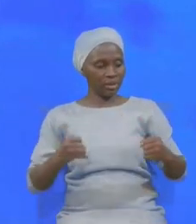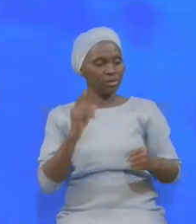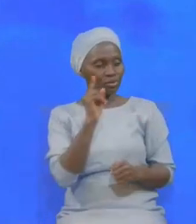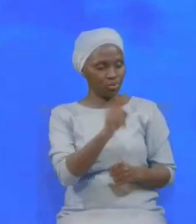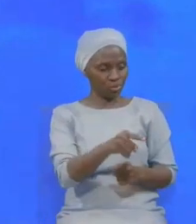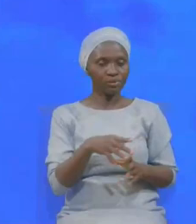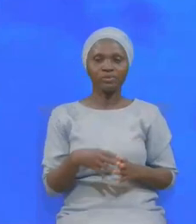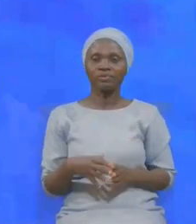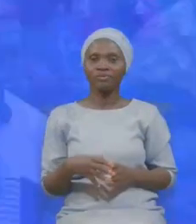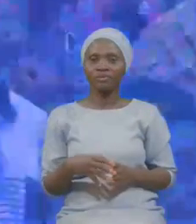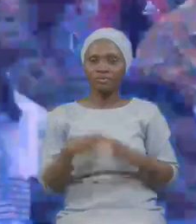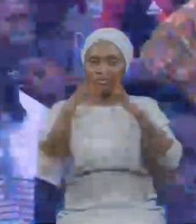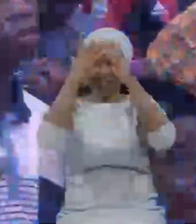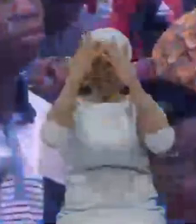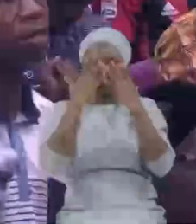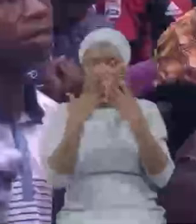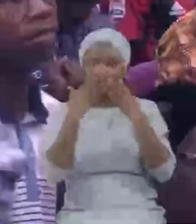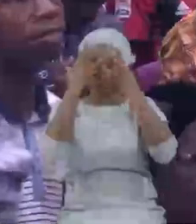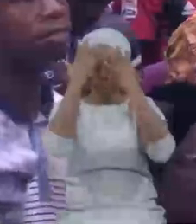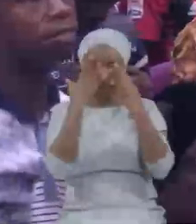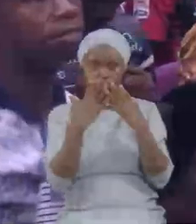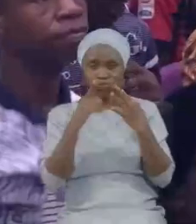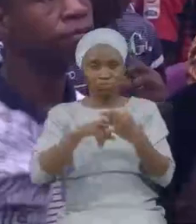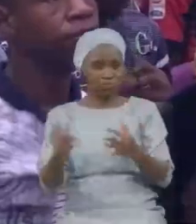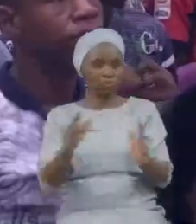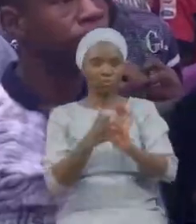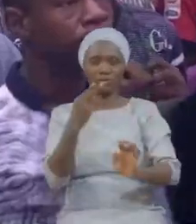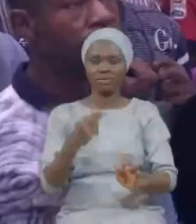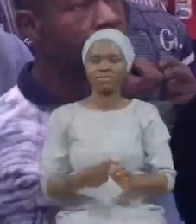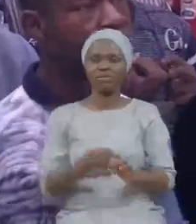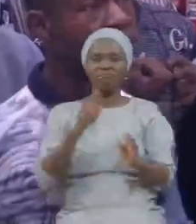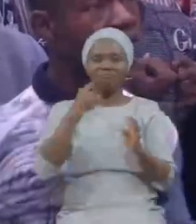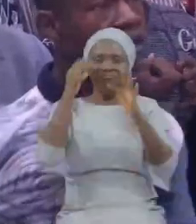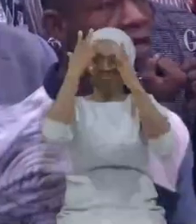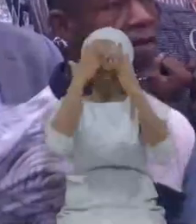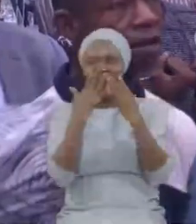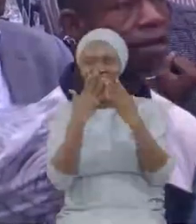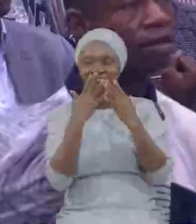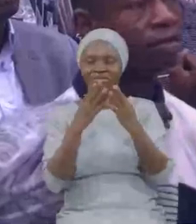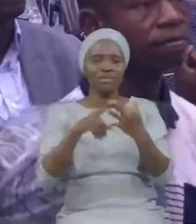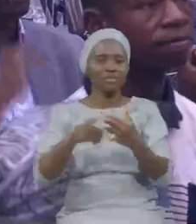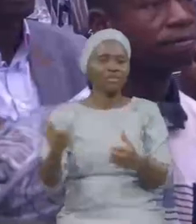Amen. L'amertume est ôtée. La tristesse est ôtée.